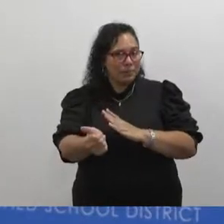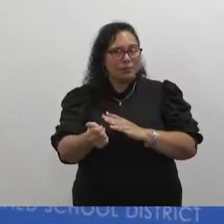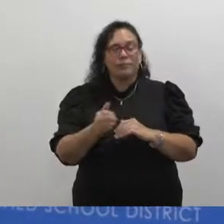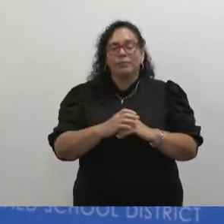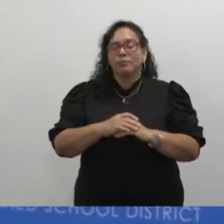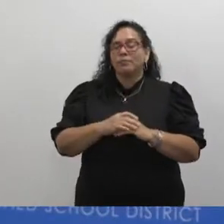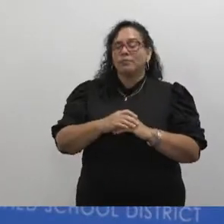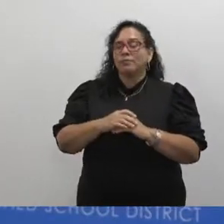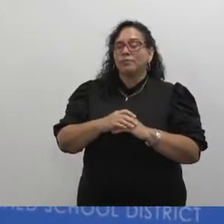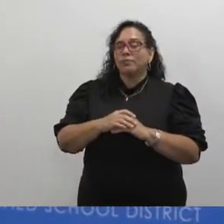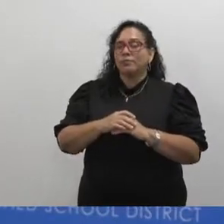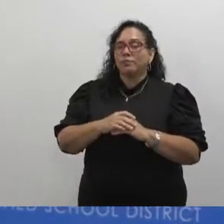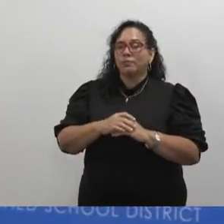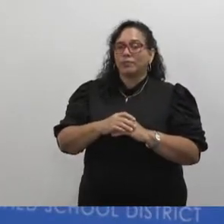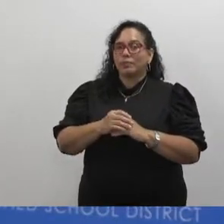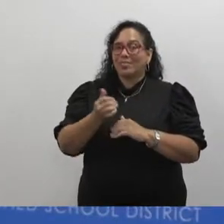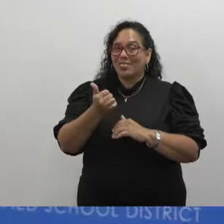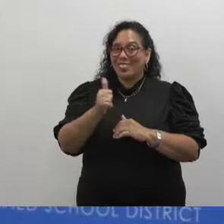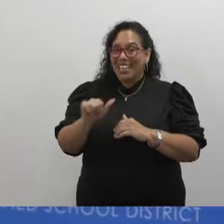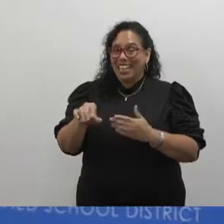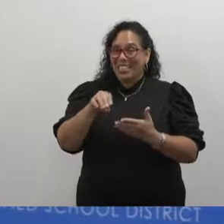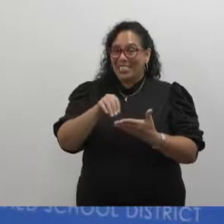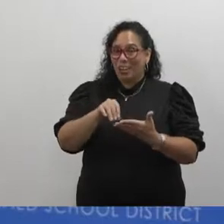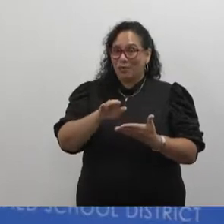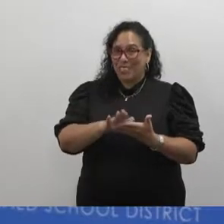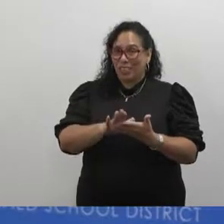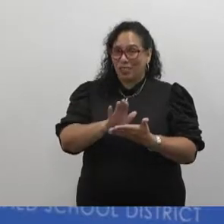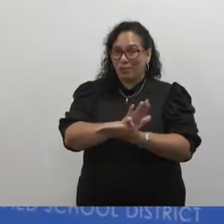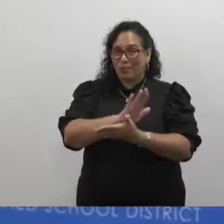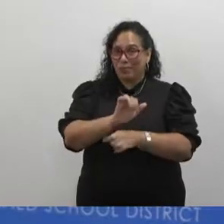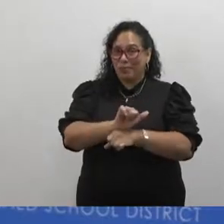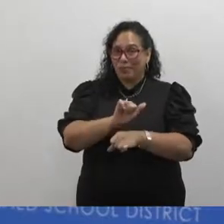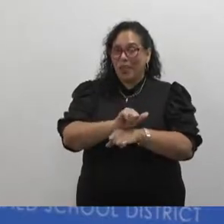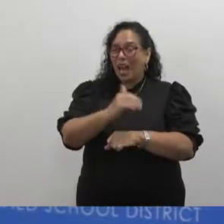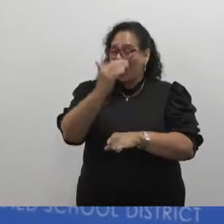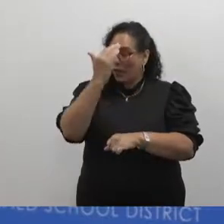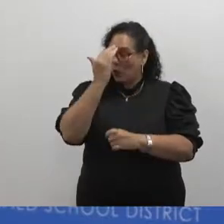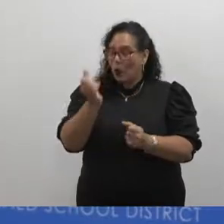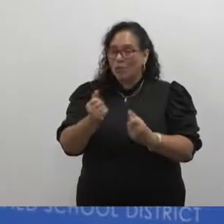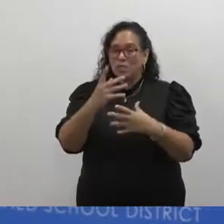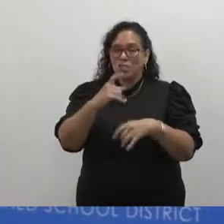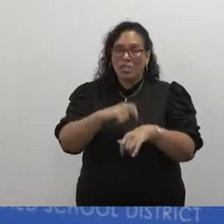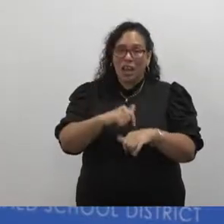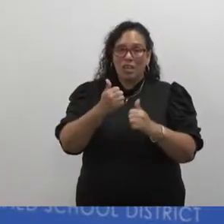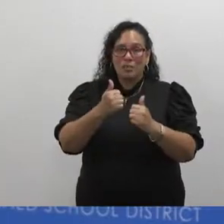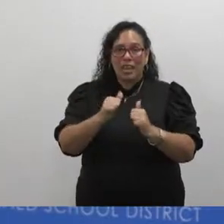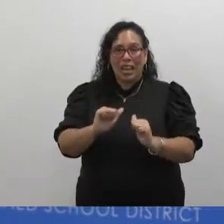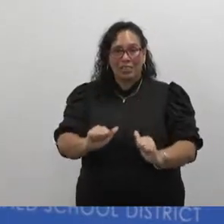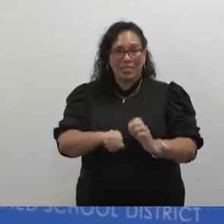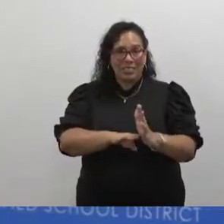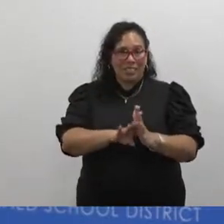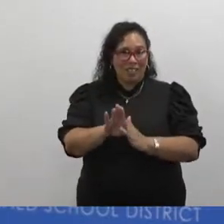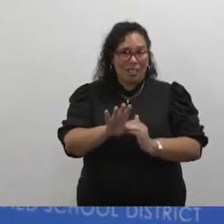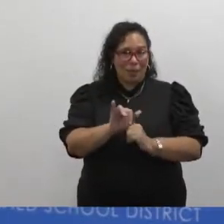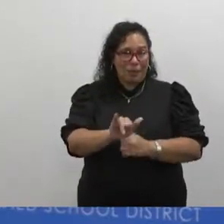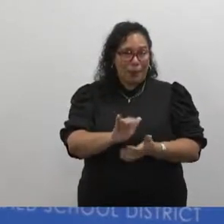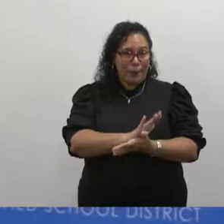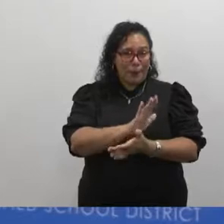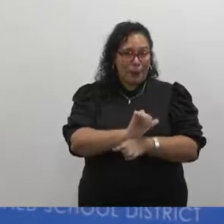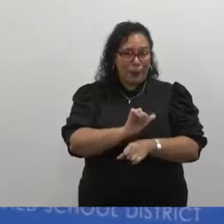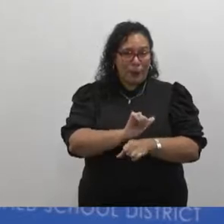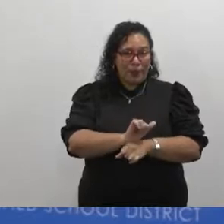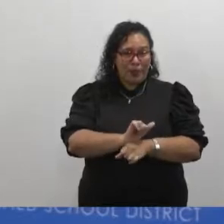bàn rô, bàn an tên ở đây đòi bà sao bóng phật. Và tên ở đây nâng miên bà giói khăn khá chân bố dương.